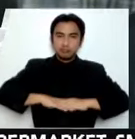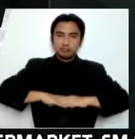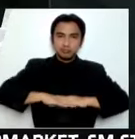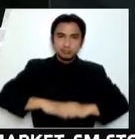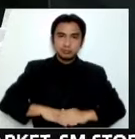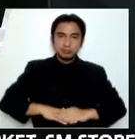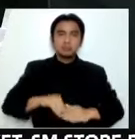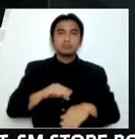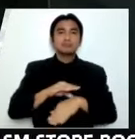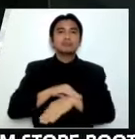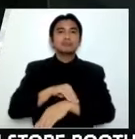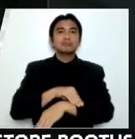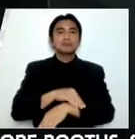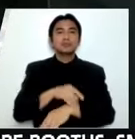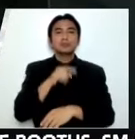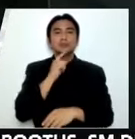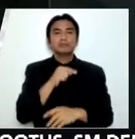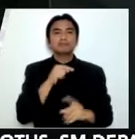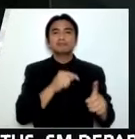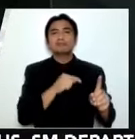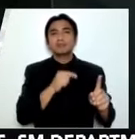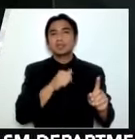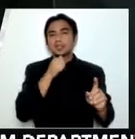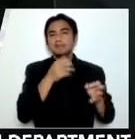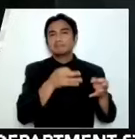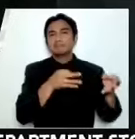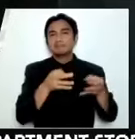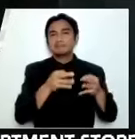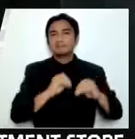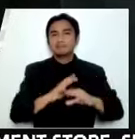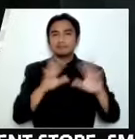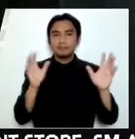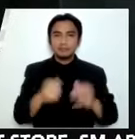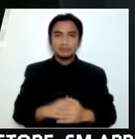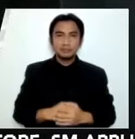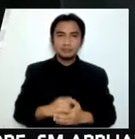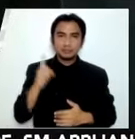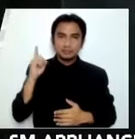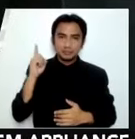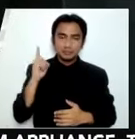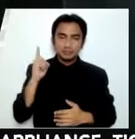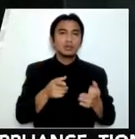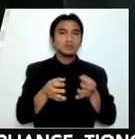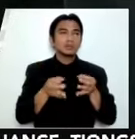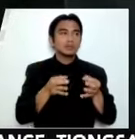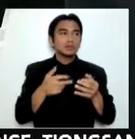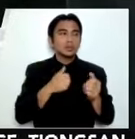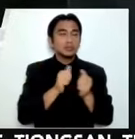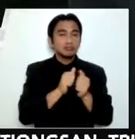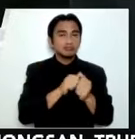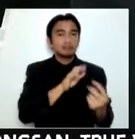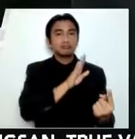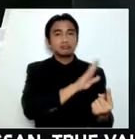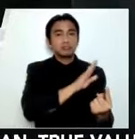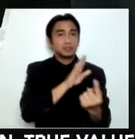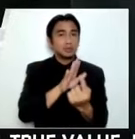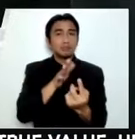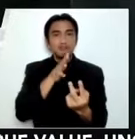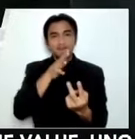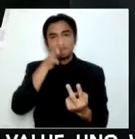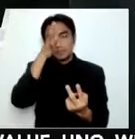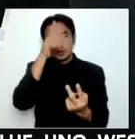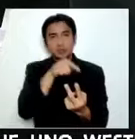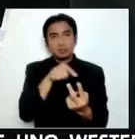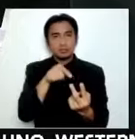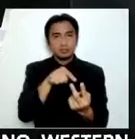maayos. He was born in Fujian, kasama yung pati yung mother at saka father niya. So ang latest ngayon, yung father